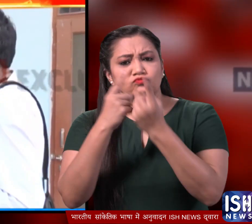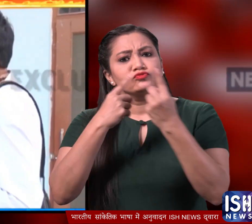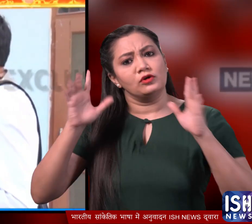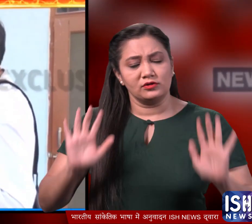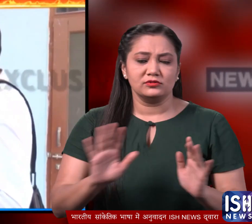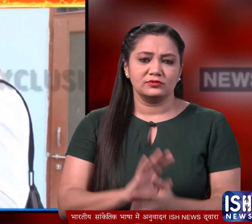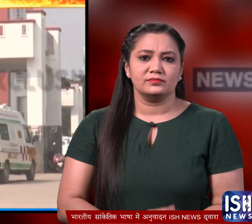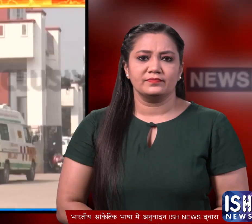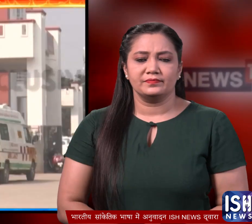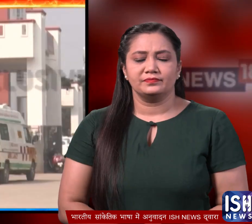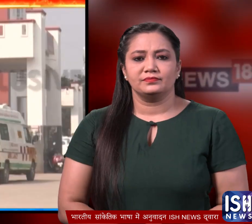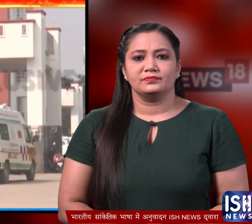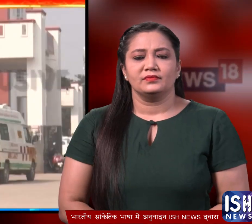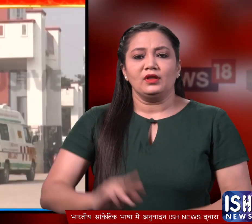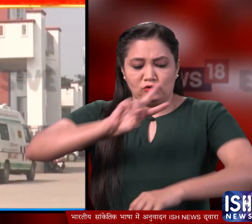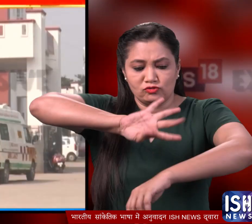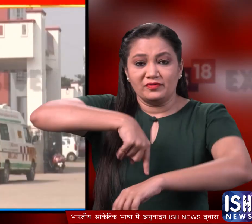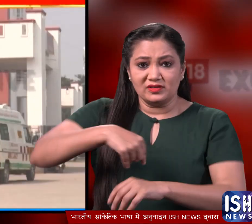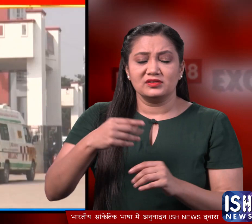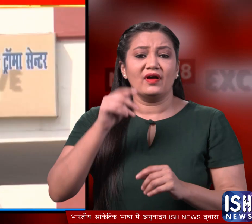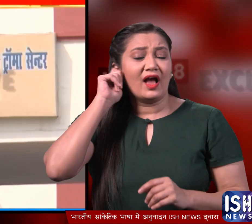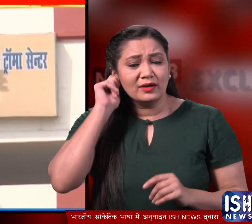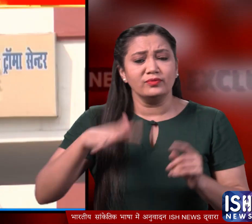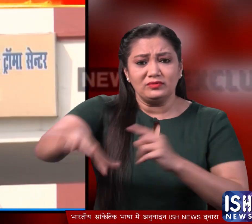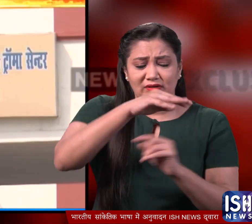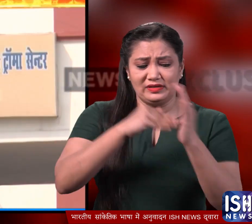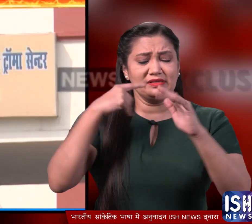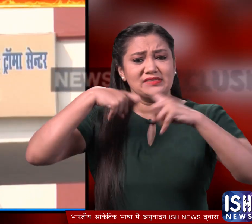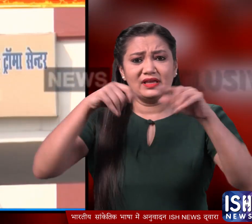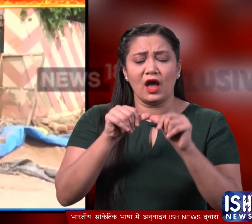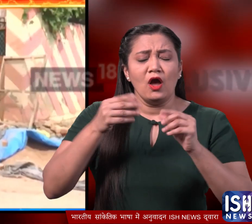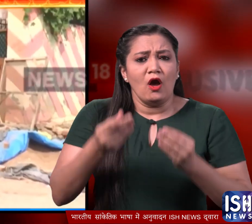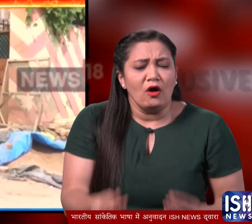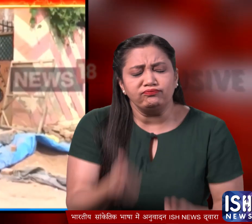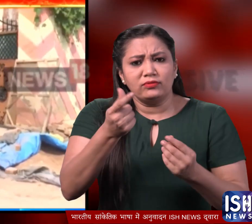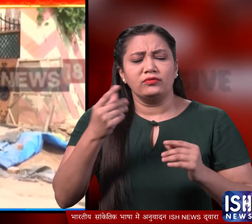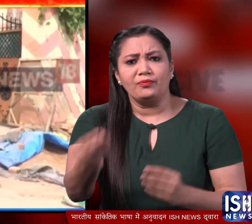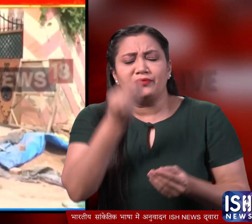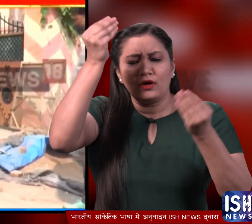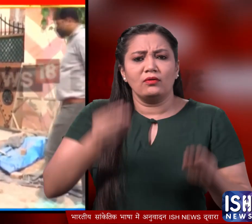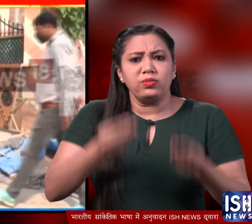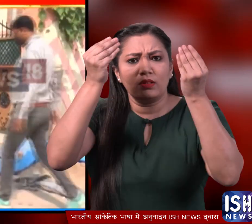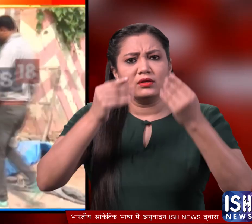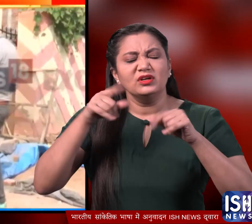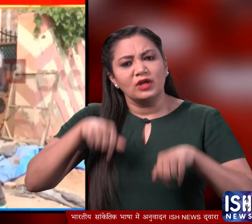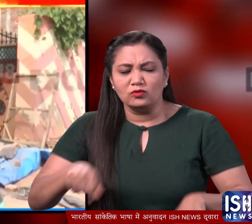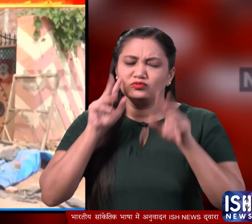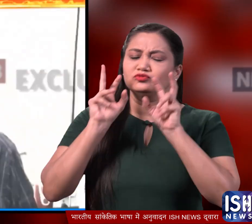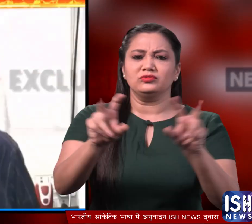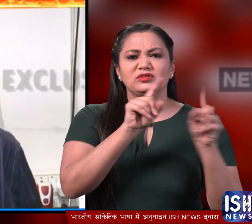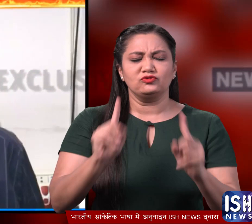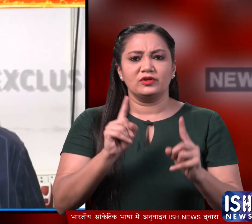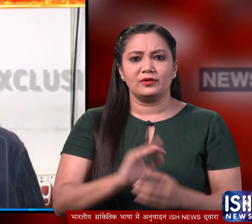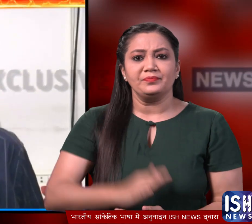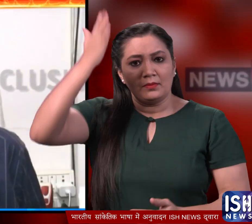بارے میں سوال جواب بھی کیے بتایا گیا کہ پچھلے چوبیس گھنٹوں میں کانپور میں زیکا وائرس کے کیس اچانک بڑھنے کے بعد سختی بھی بڑھا دی گئی